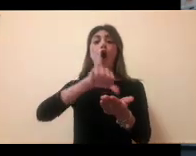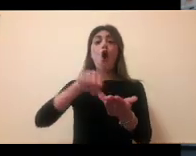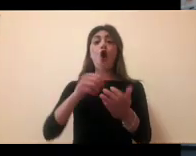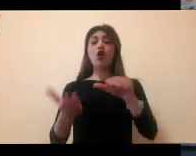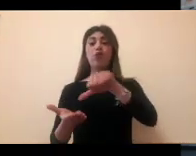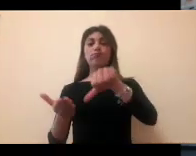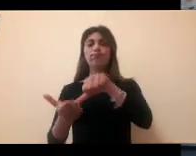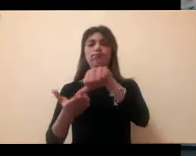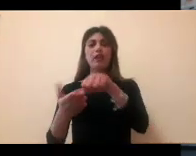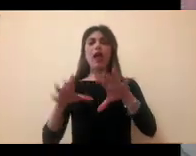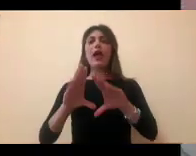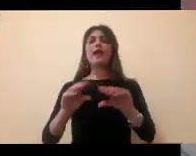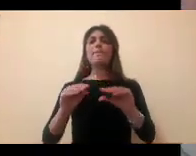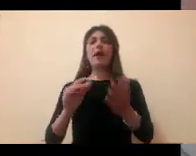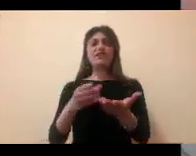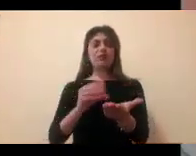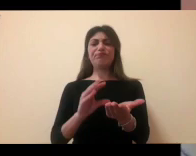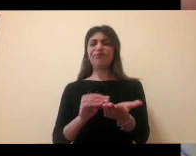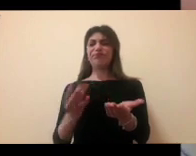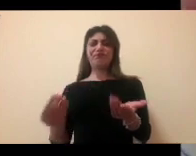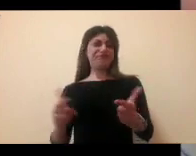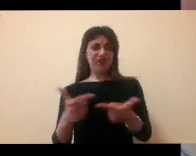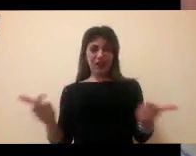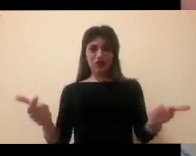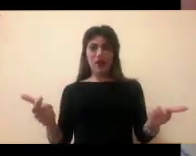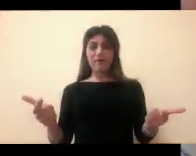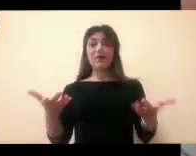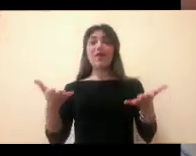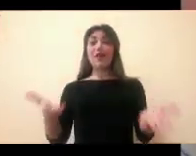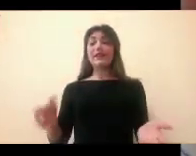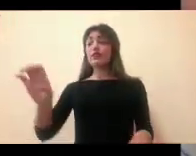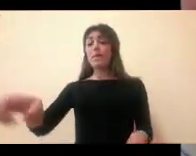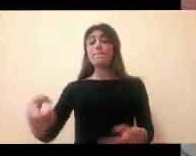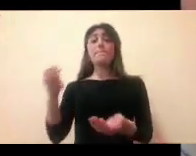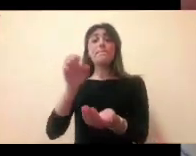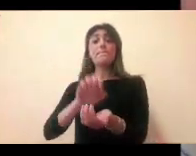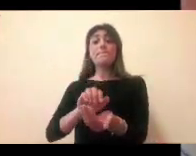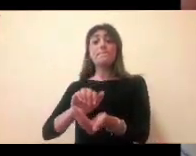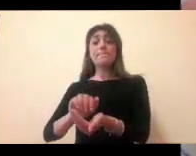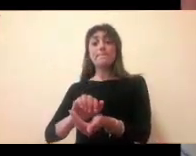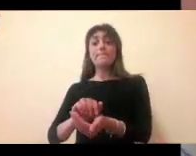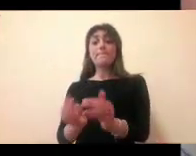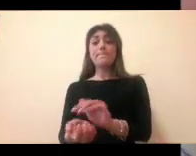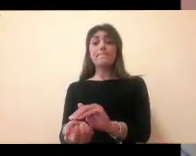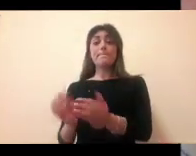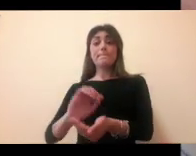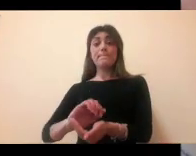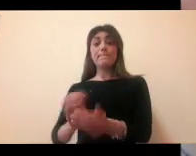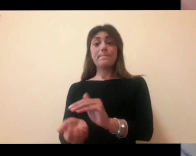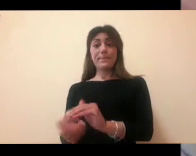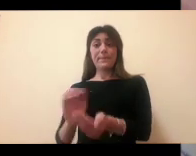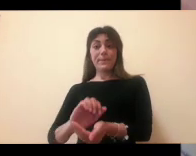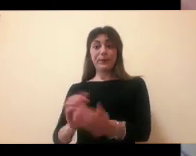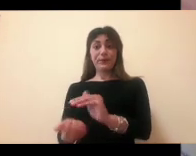far appiccicare l'impasto. Dopodiché iniziamo a prelevare dei mucchietti di impasto e a formare delle palline.